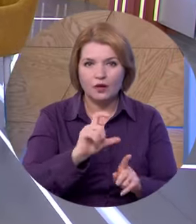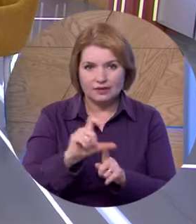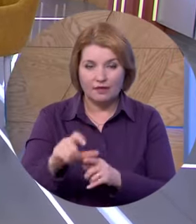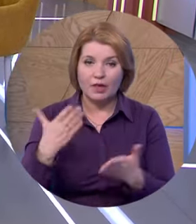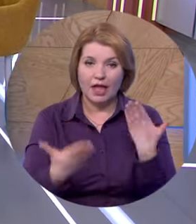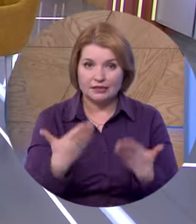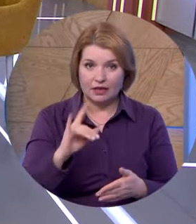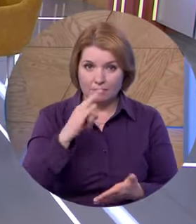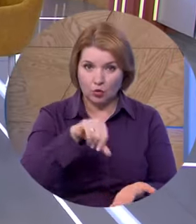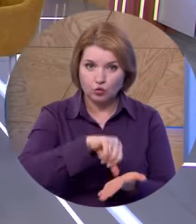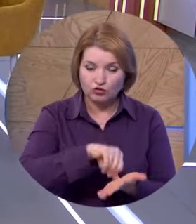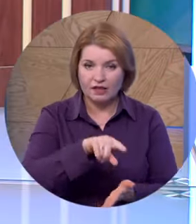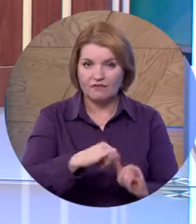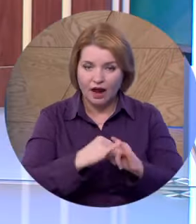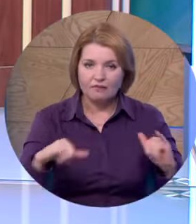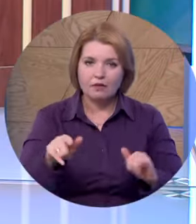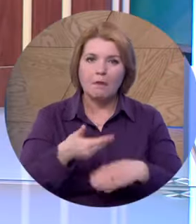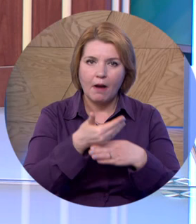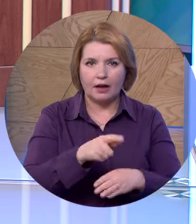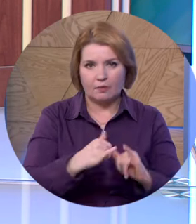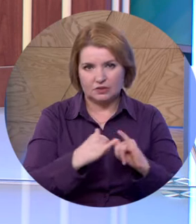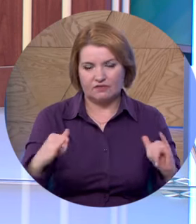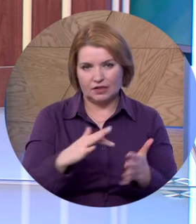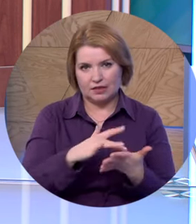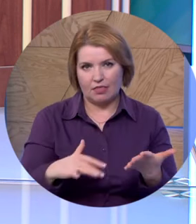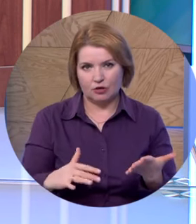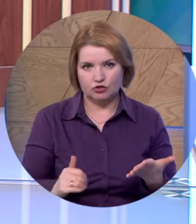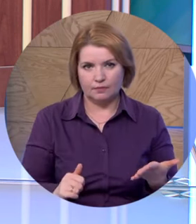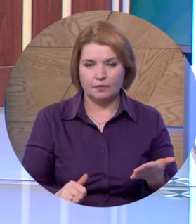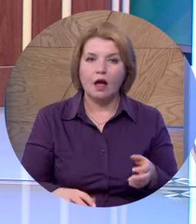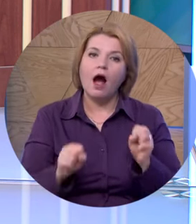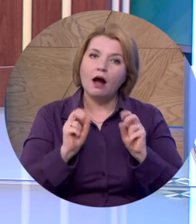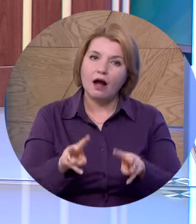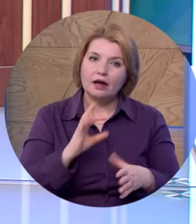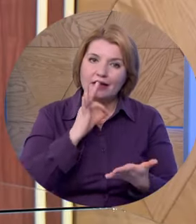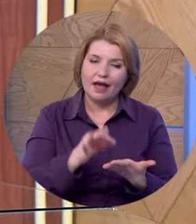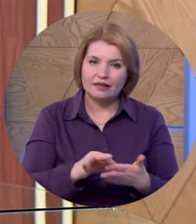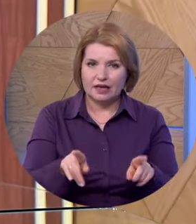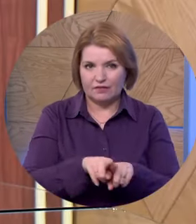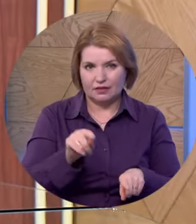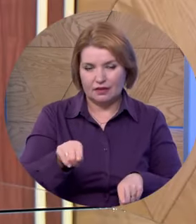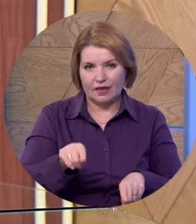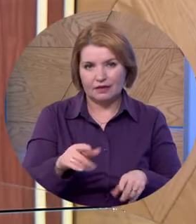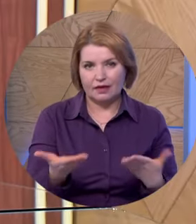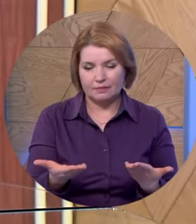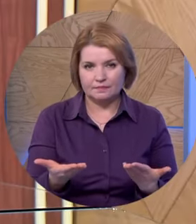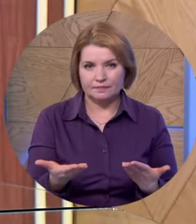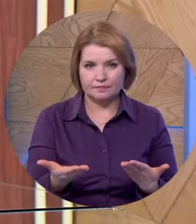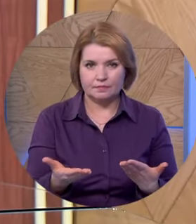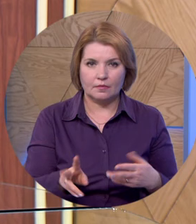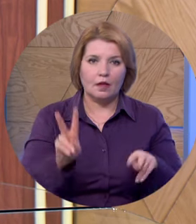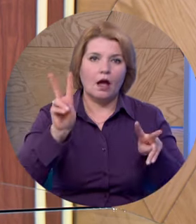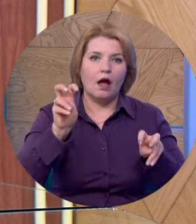в его развитии и помогали ему развиваться дальше. А как реагировать вот на такие, в кавычках,